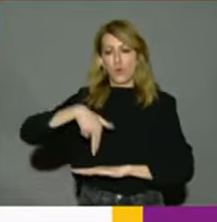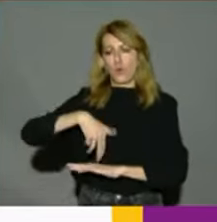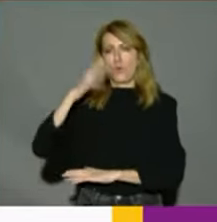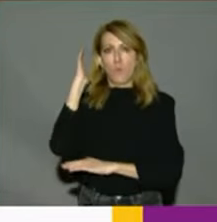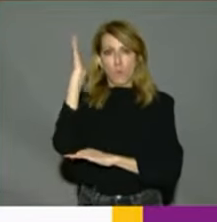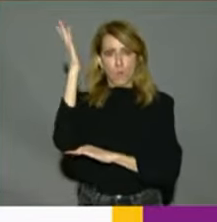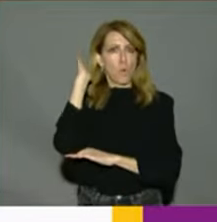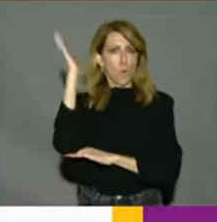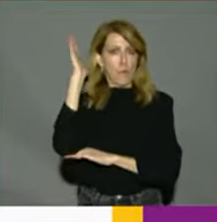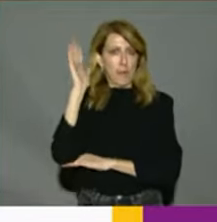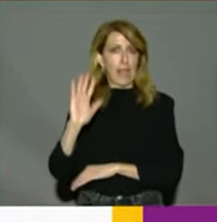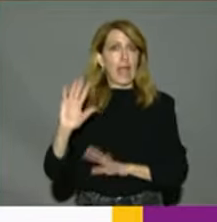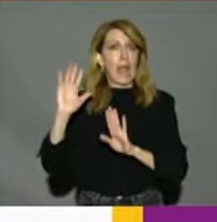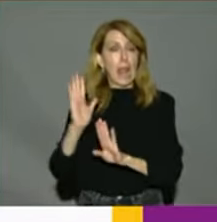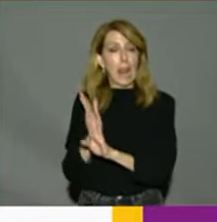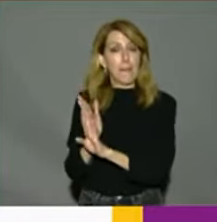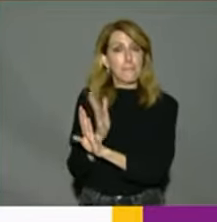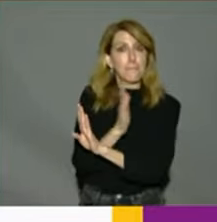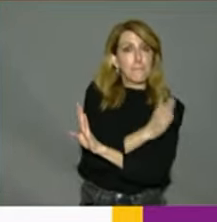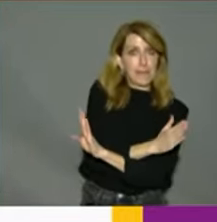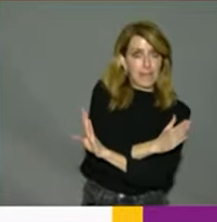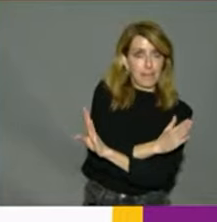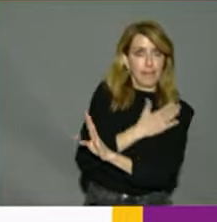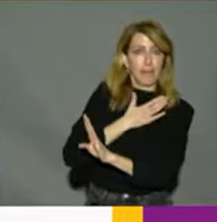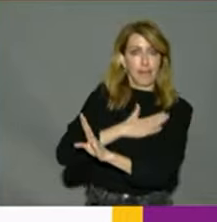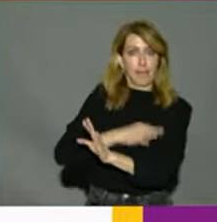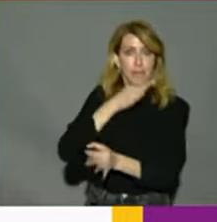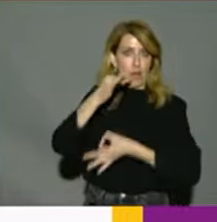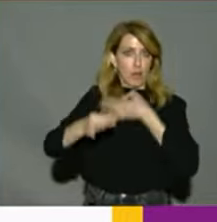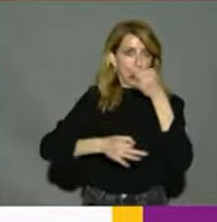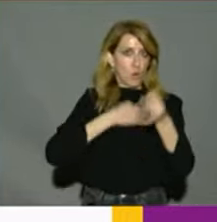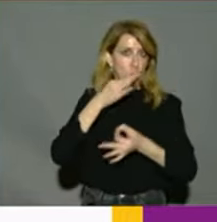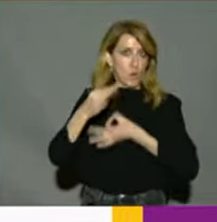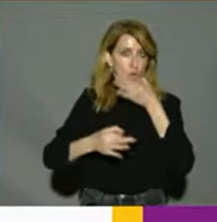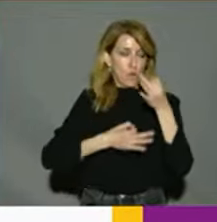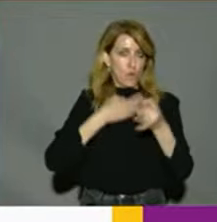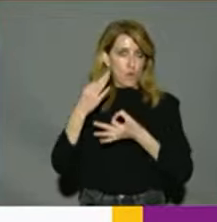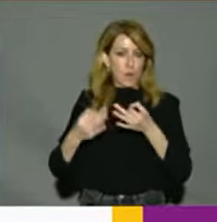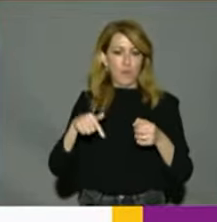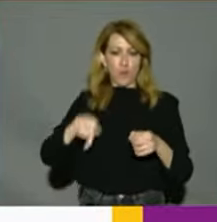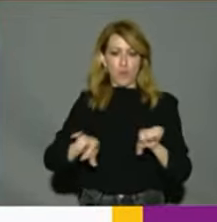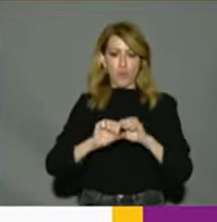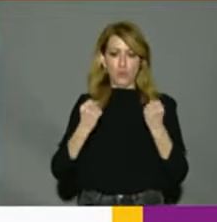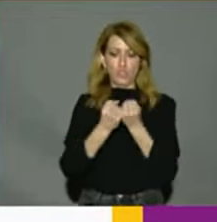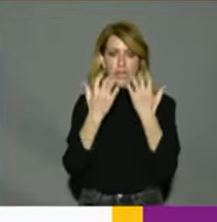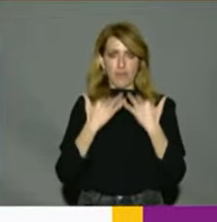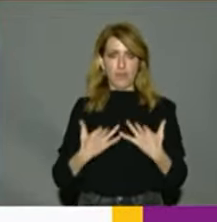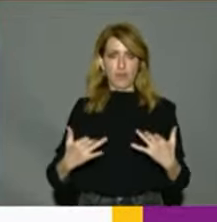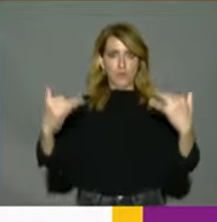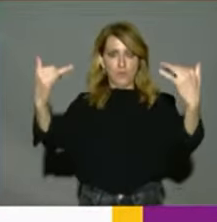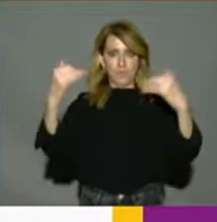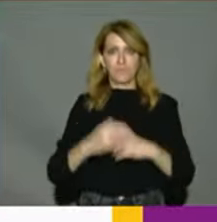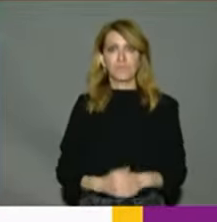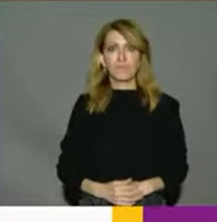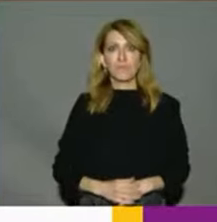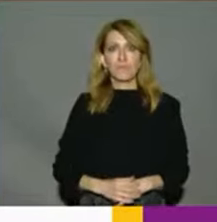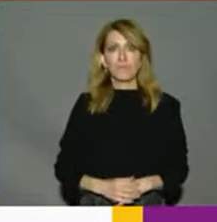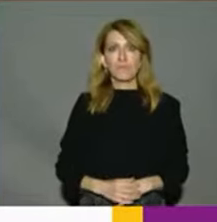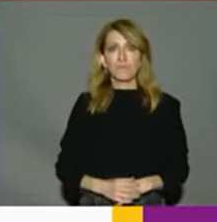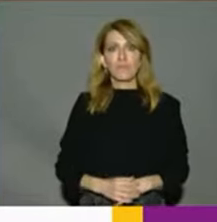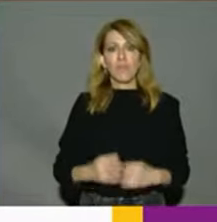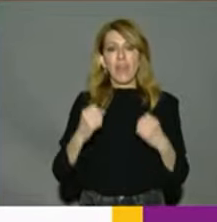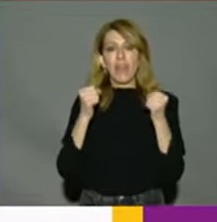θα ήθελα να αναφέρω κάτι στο συνέδριο. Στις πρώτες θέσεις κάθεται